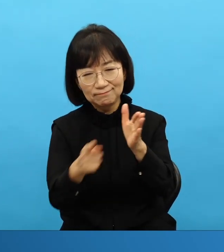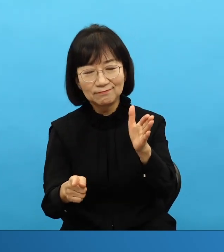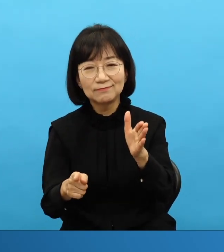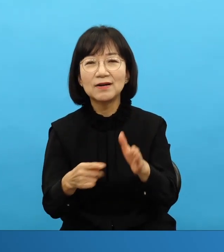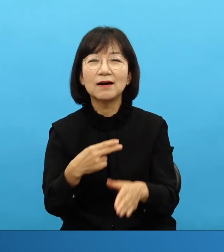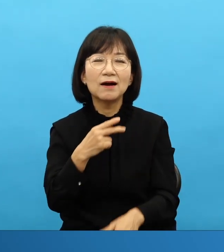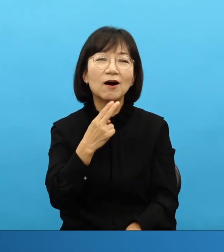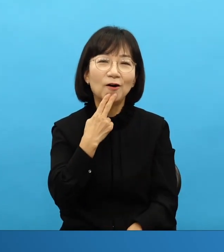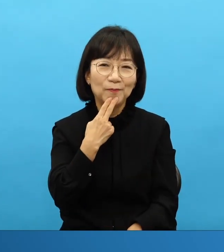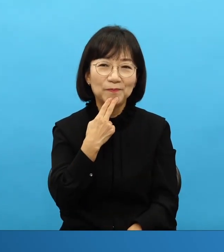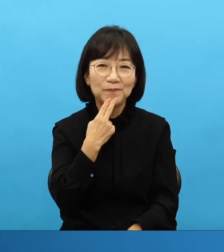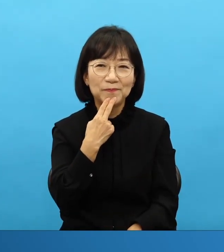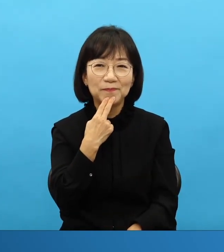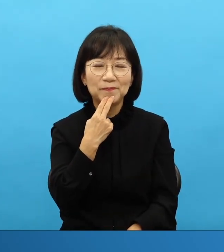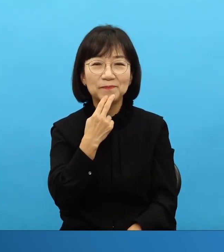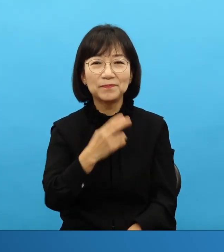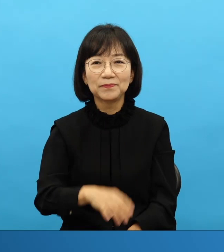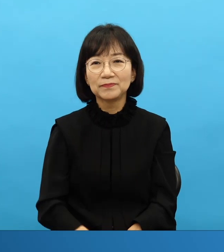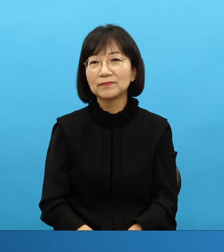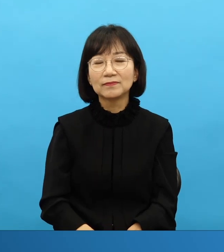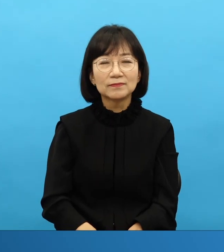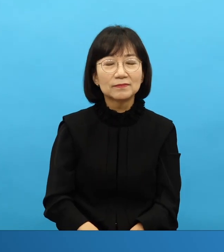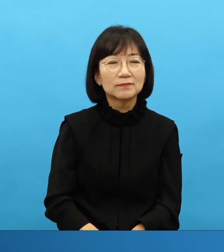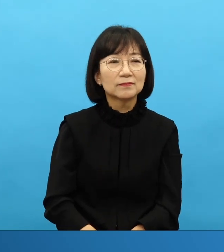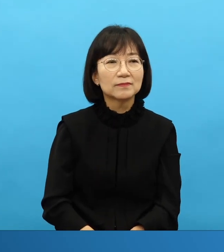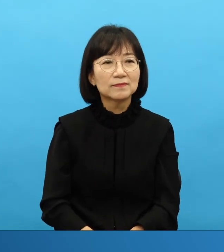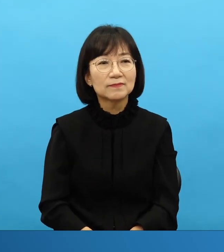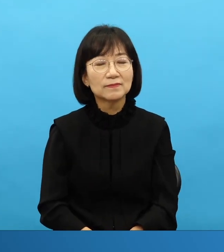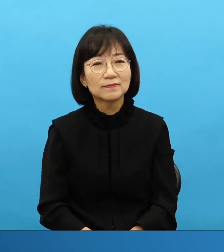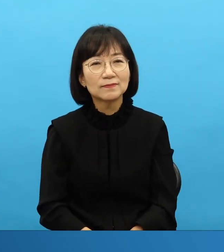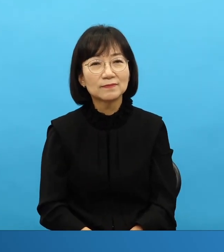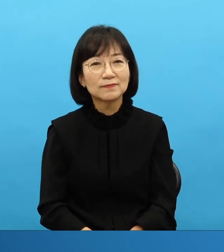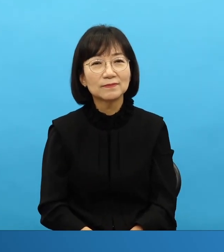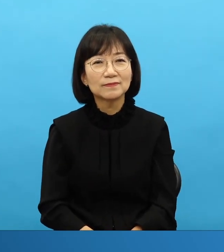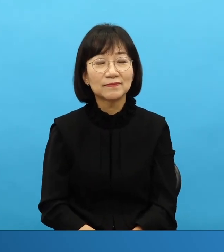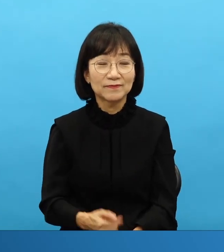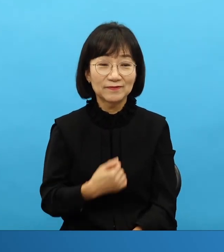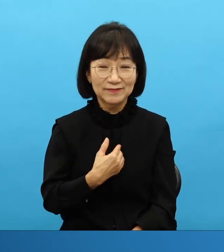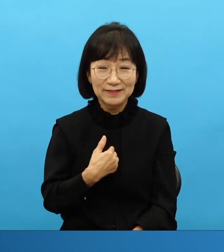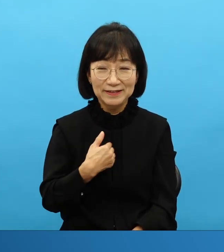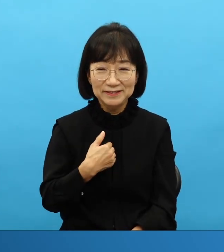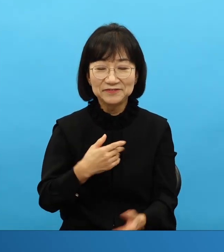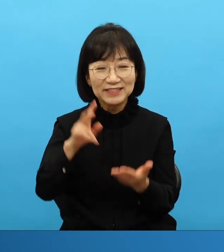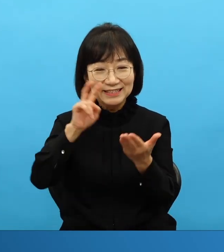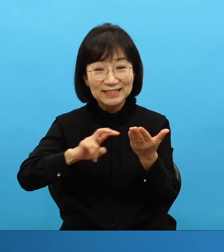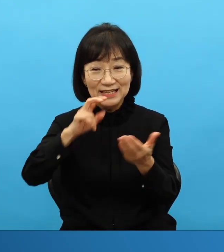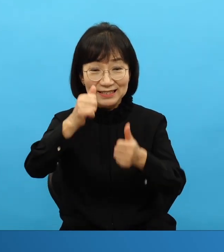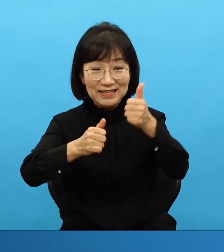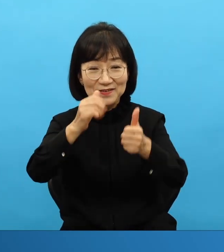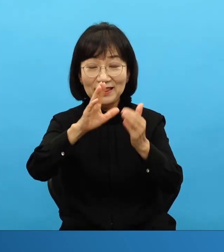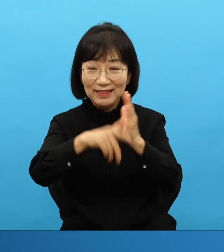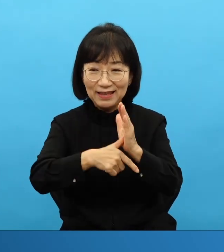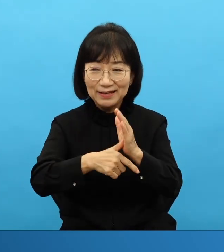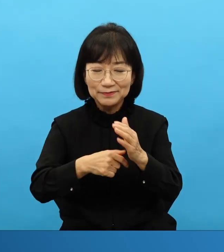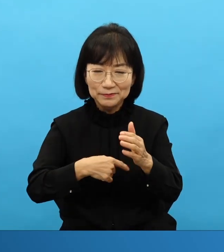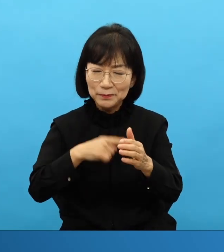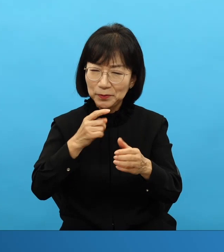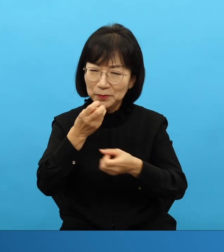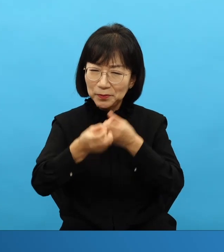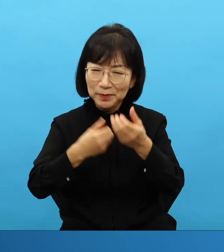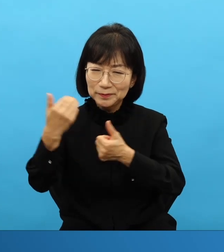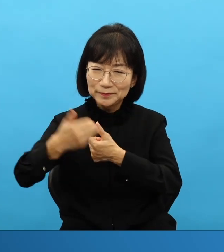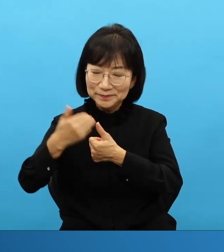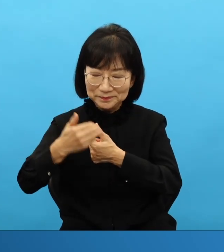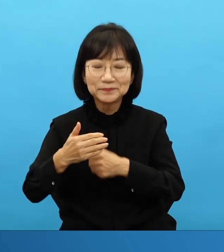우리 그 찬양대 때 그 뭐 고백하라 해서 고백을 했습니다. 我们上次赞美时候让我告白嘛，就告白